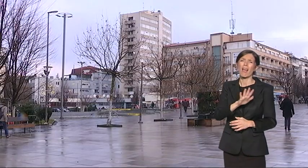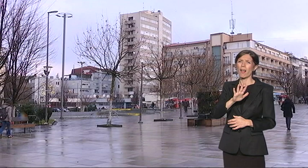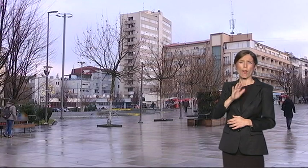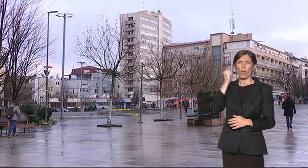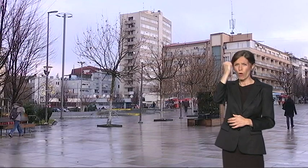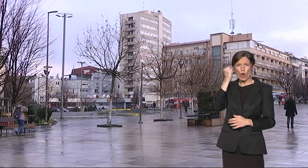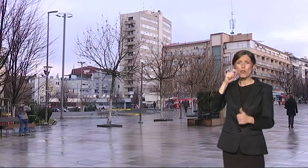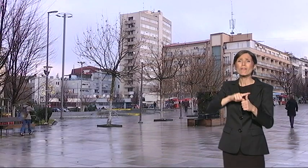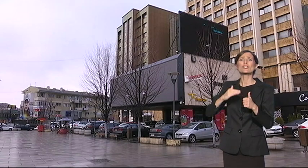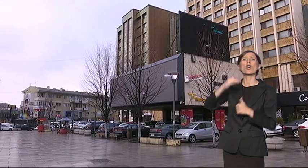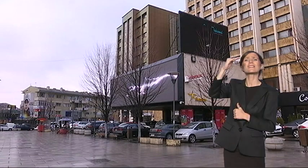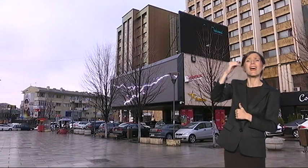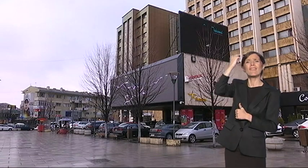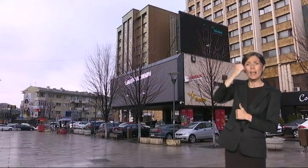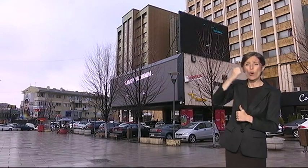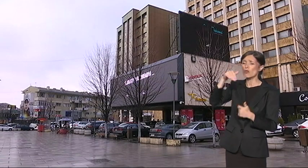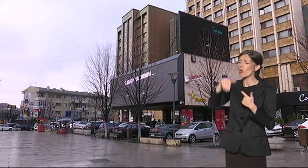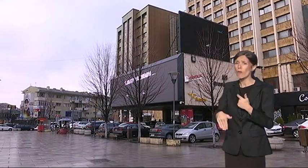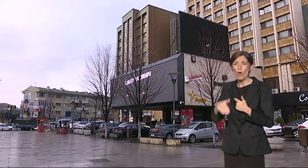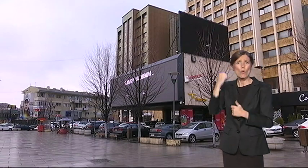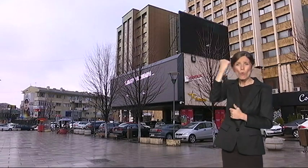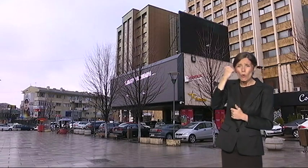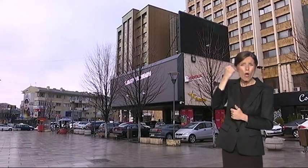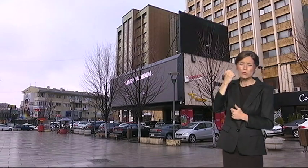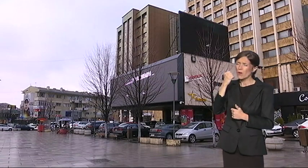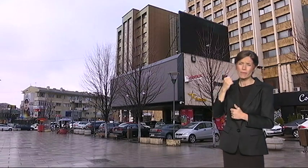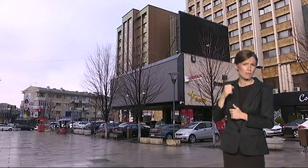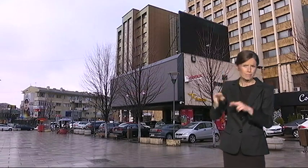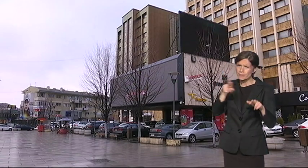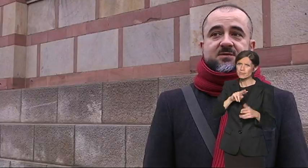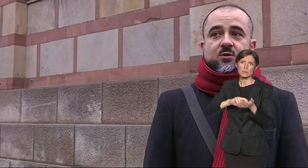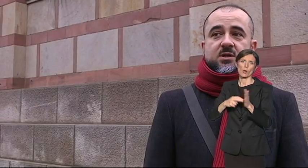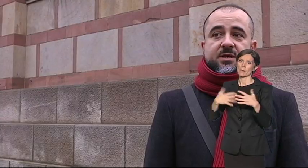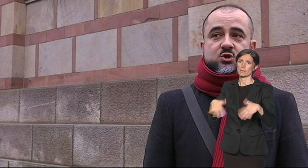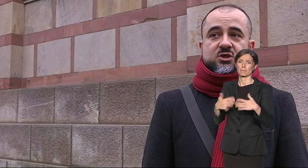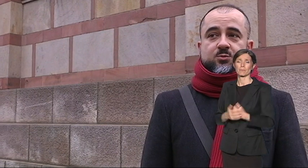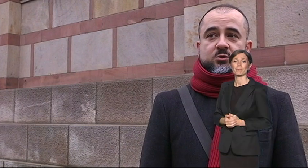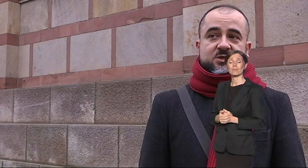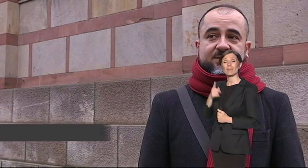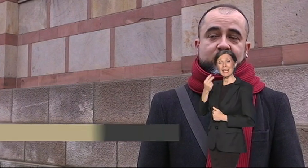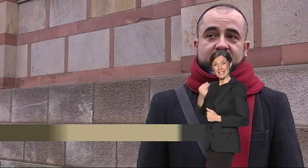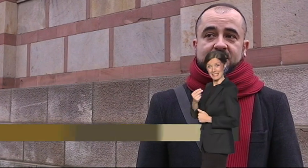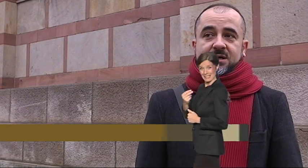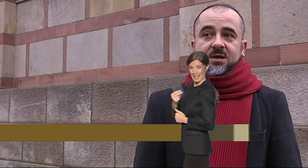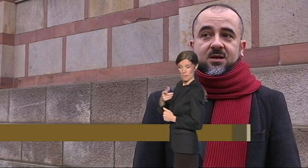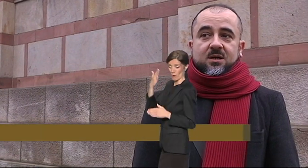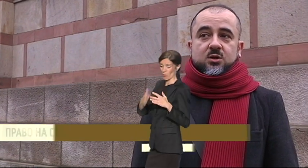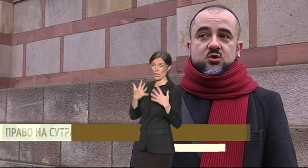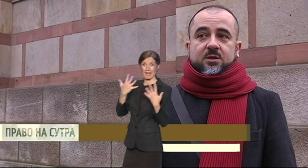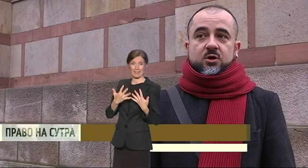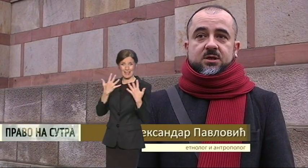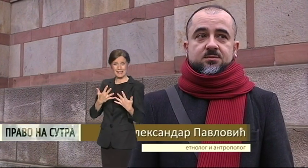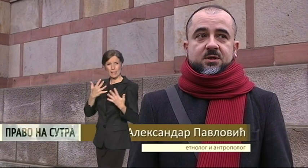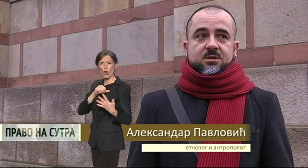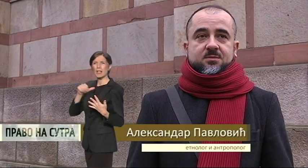problem i na severu, to je problem i na jugu. Srbi su praktično poslede 19. godine, rečunajući područje Severno-Odibra na